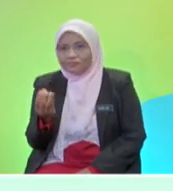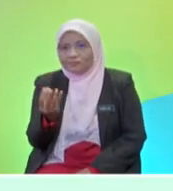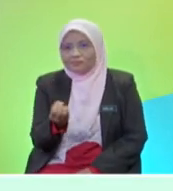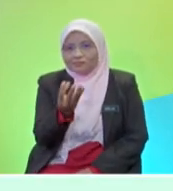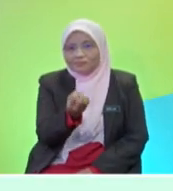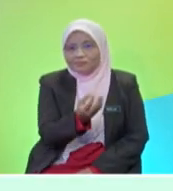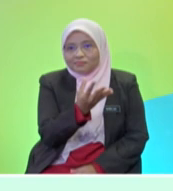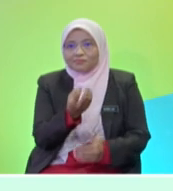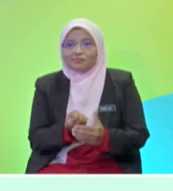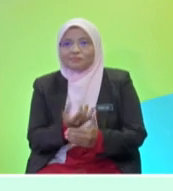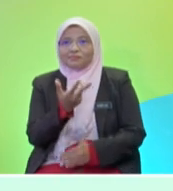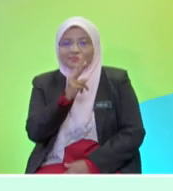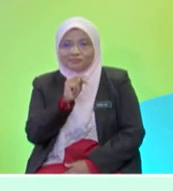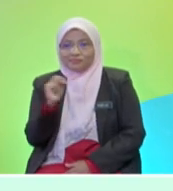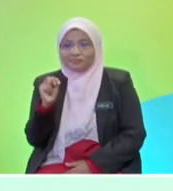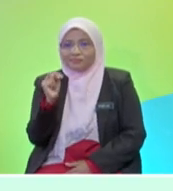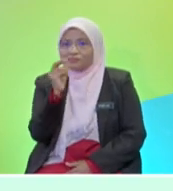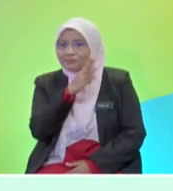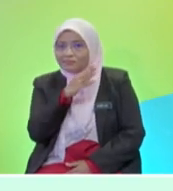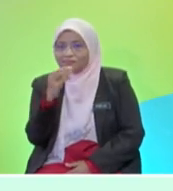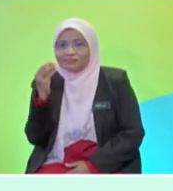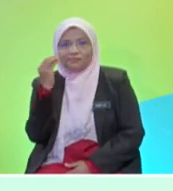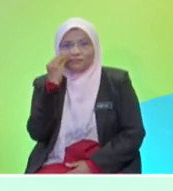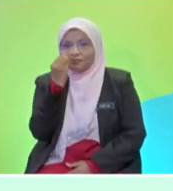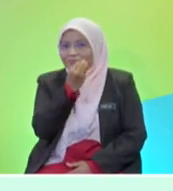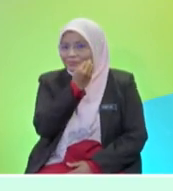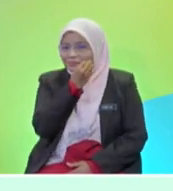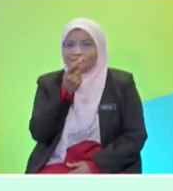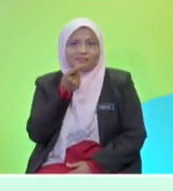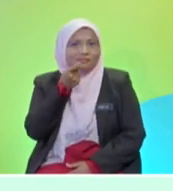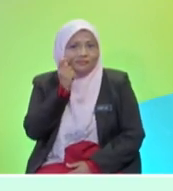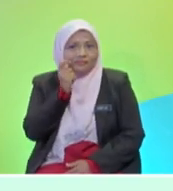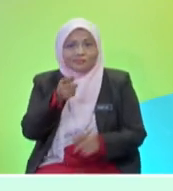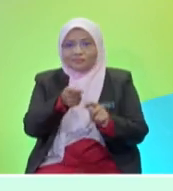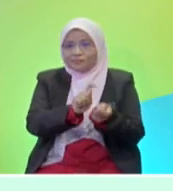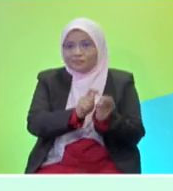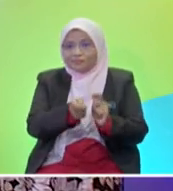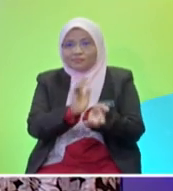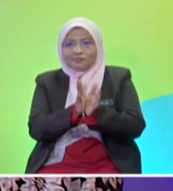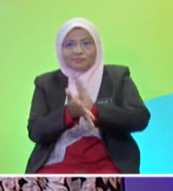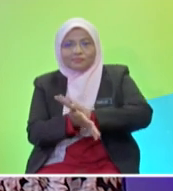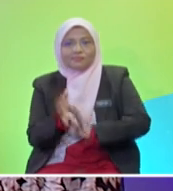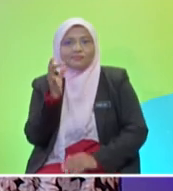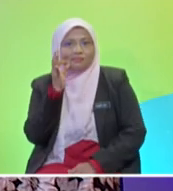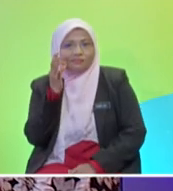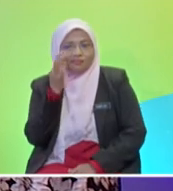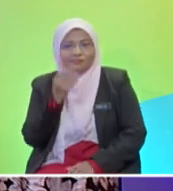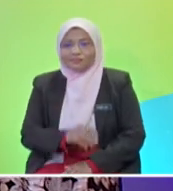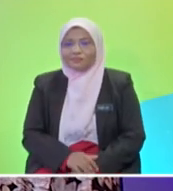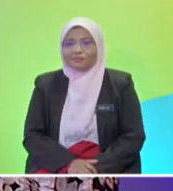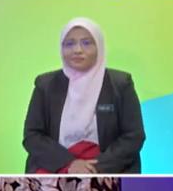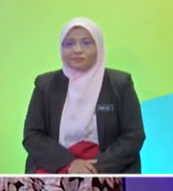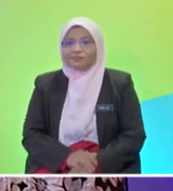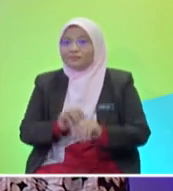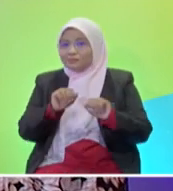tumbuhan. Dan bunga tadi dia akan bertukar menjadi buah ataupun dia akan jadi biji benih. Ha, jadi boleh tak Mira